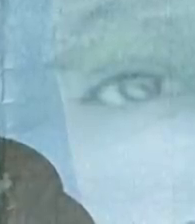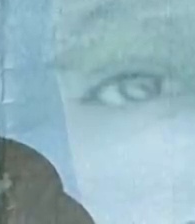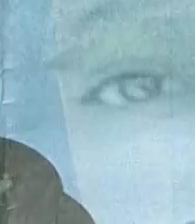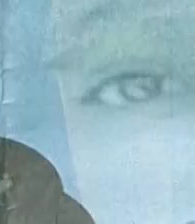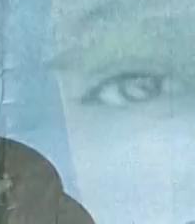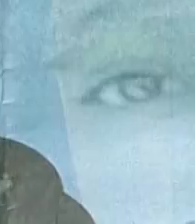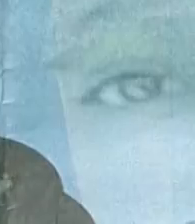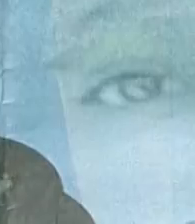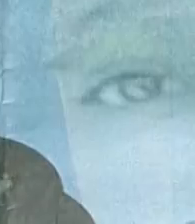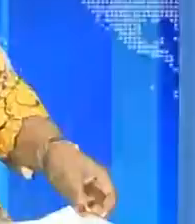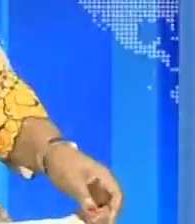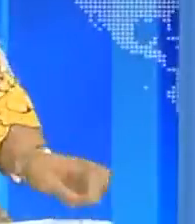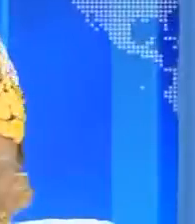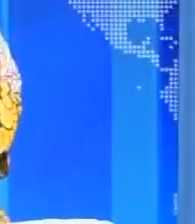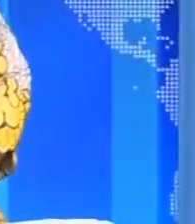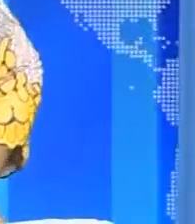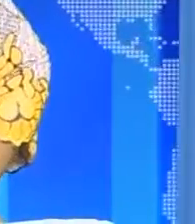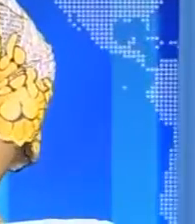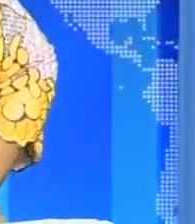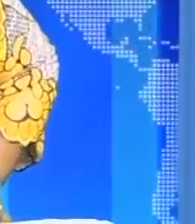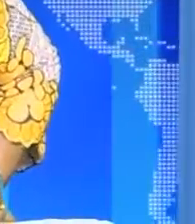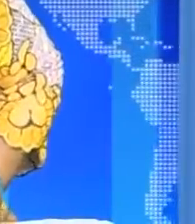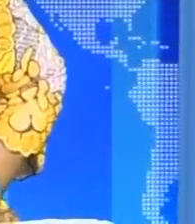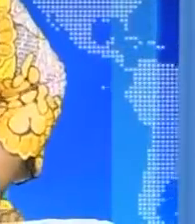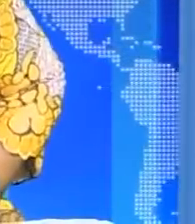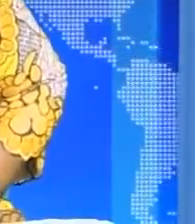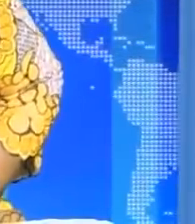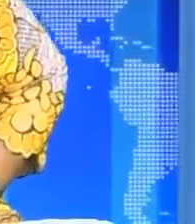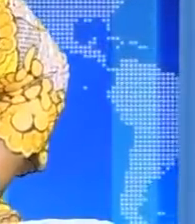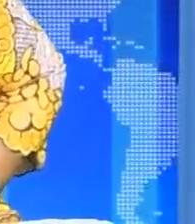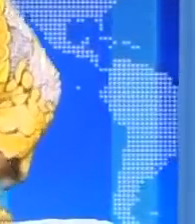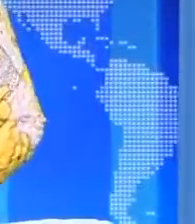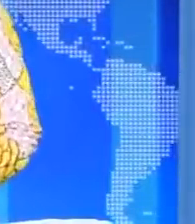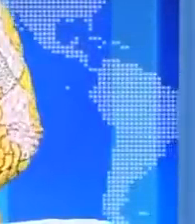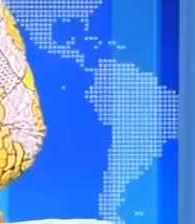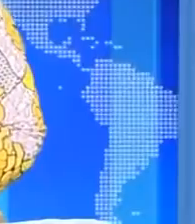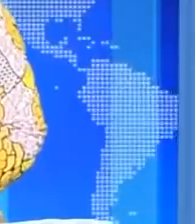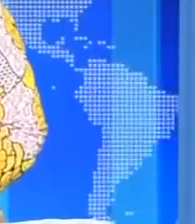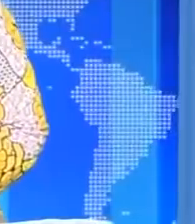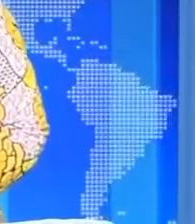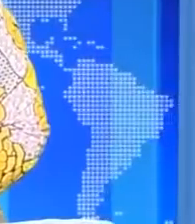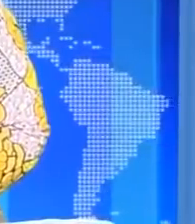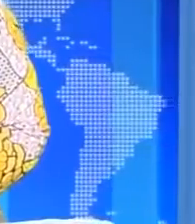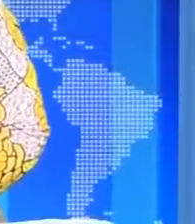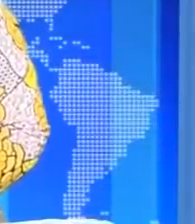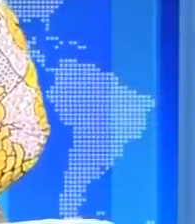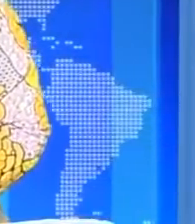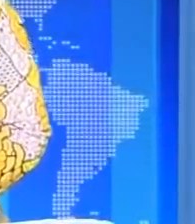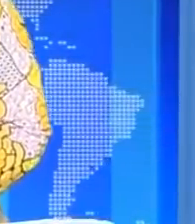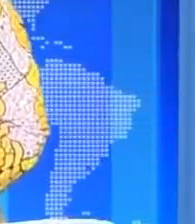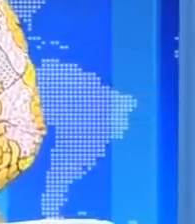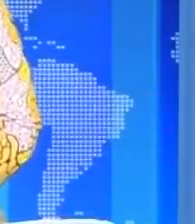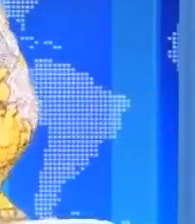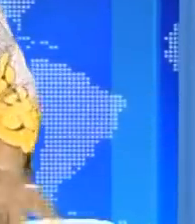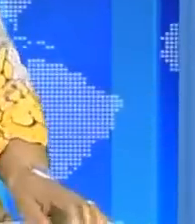claudine singa bourguinat voilà c'est parti c'est un autre triste que nous bouclons complètement ce journal merci de l'avoir suivi